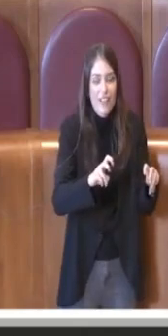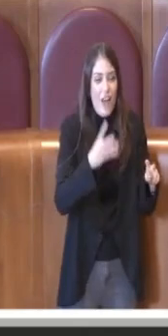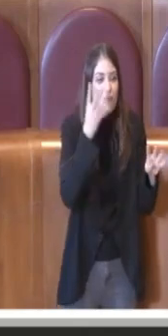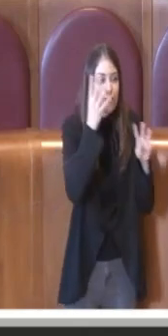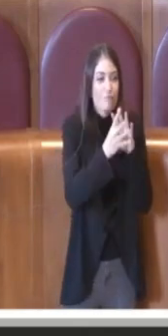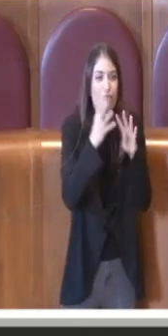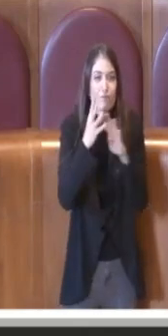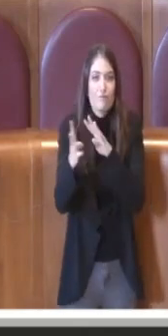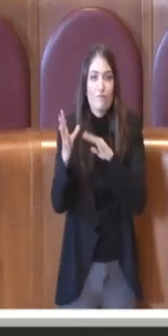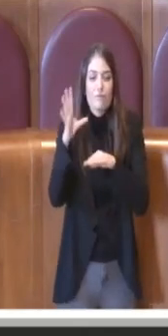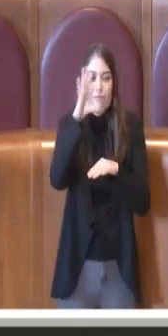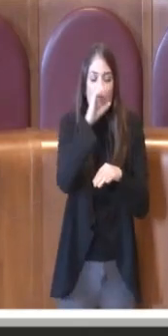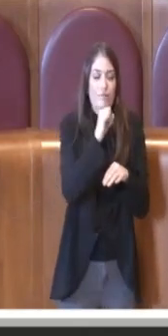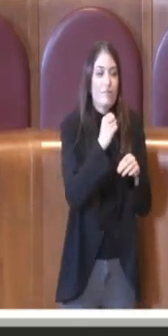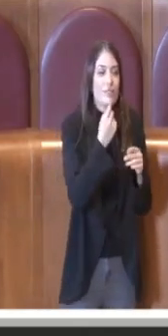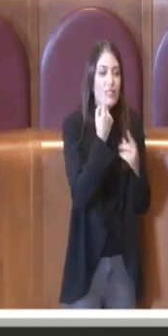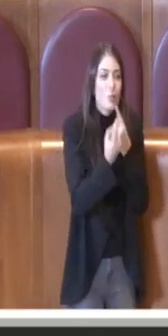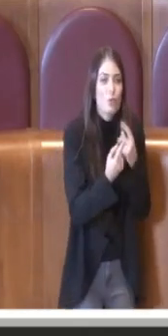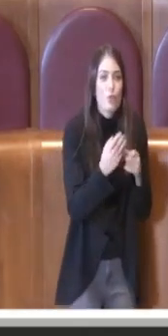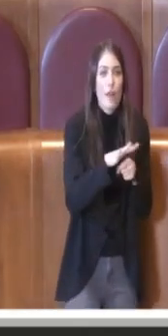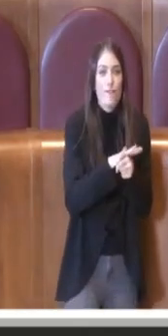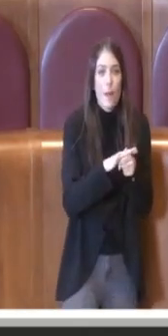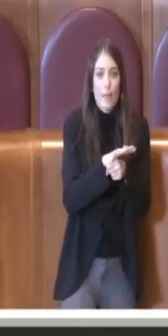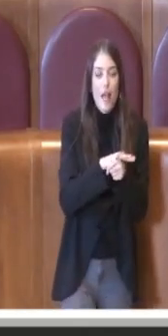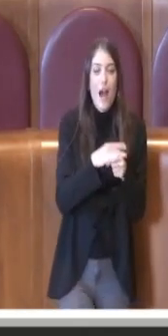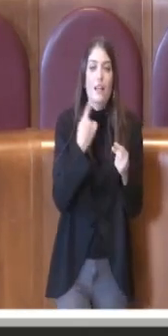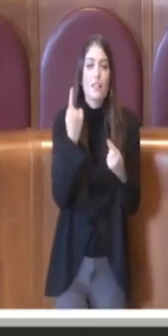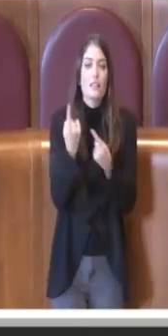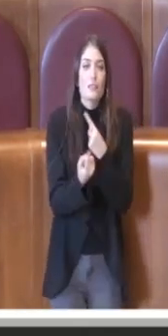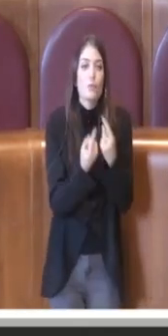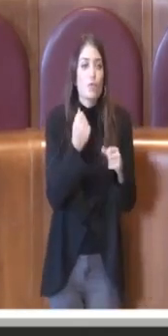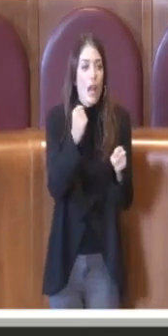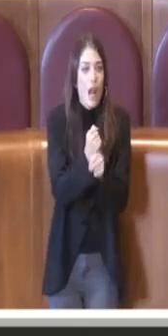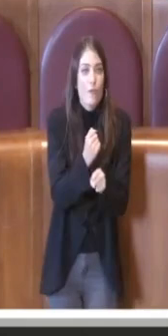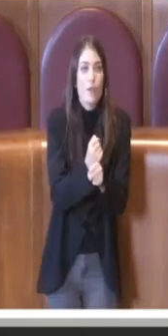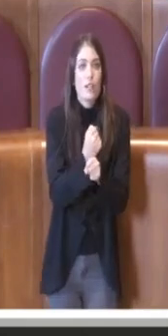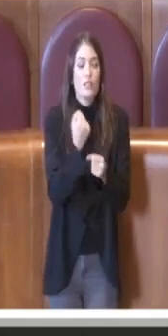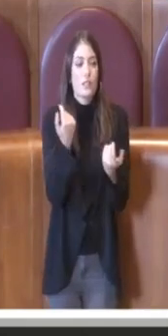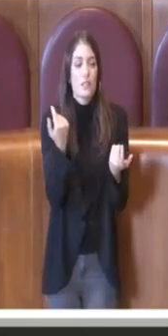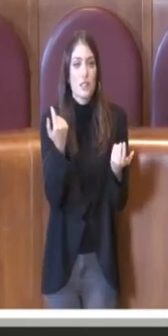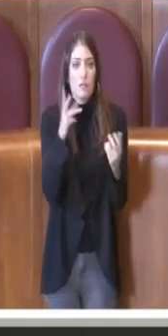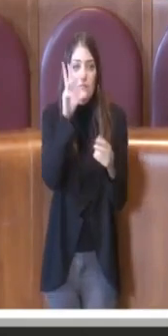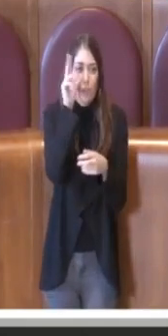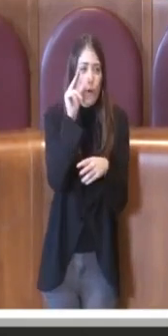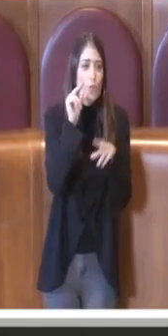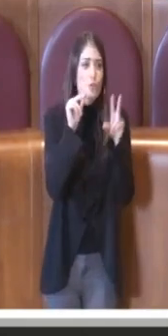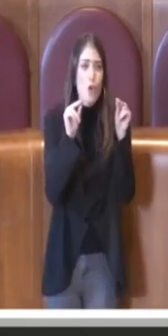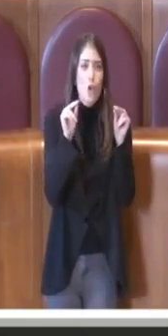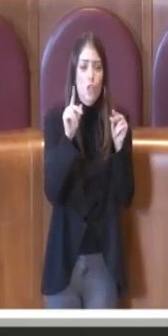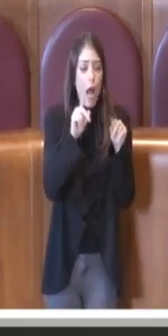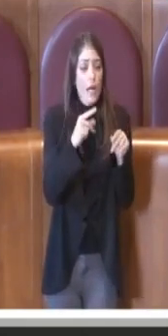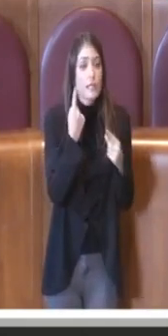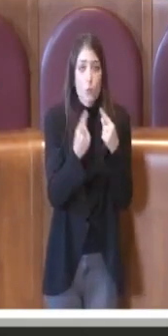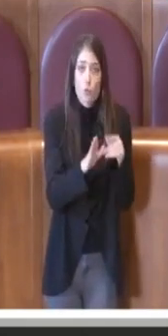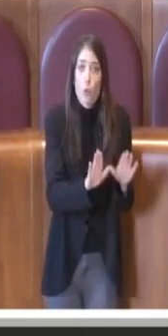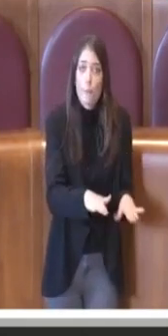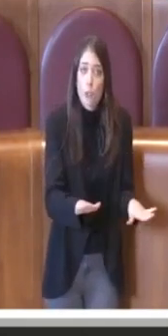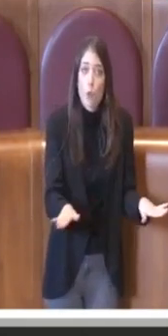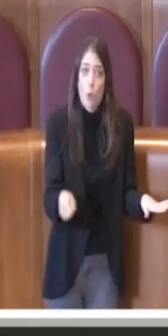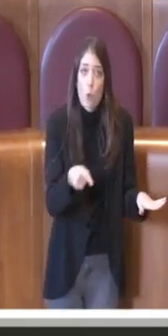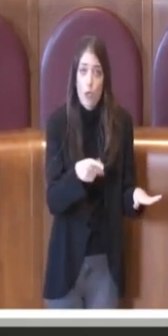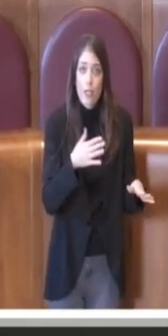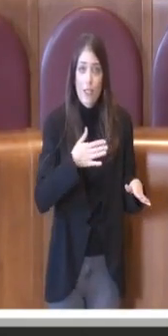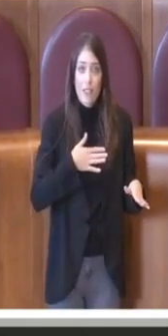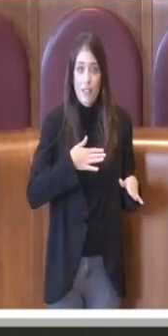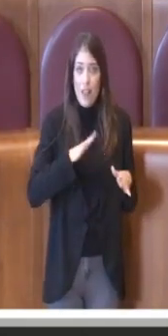un'indagine conoscitiva della situazione familiare, della situazione lavorativa, della situazione dei minori, della